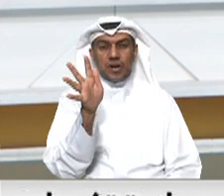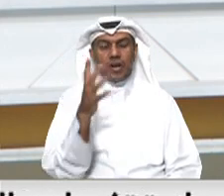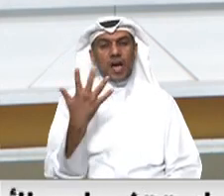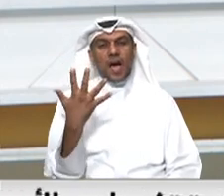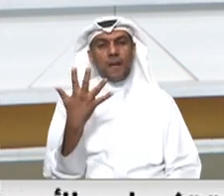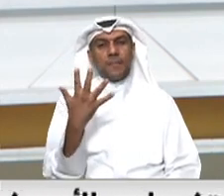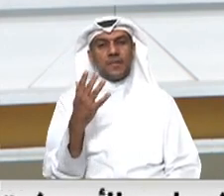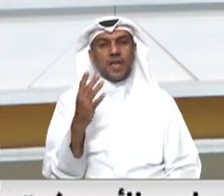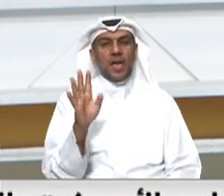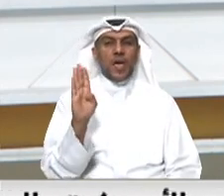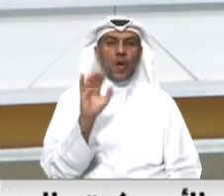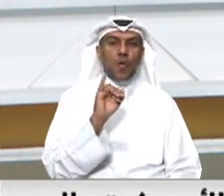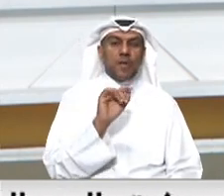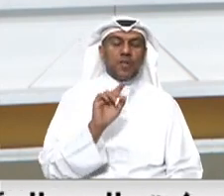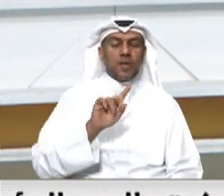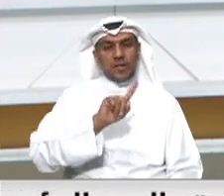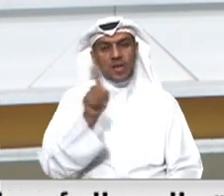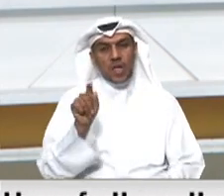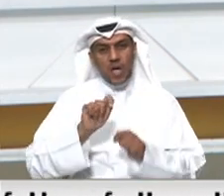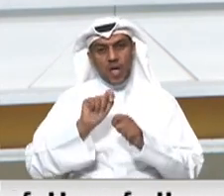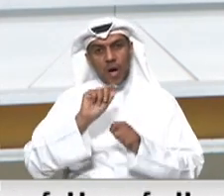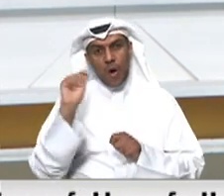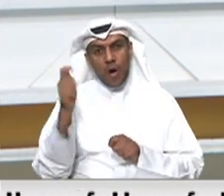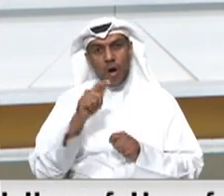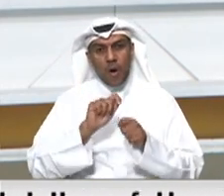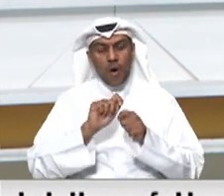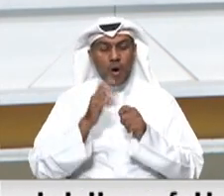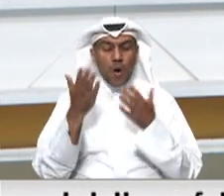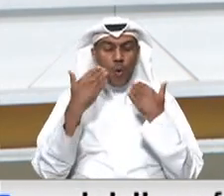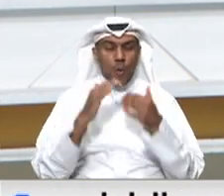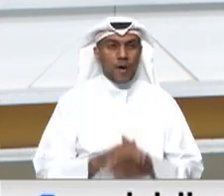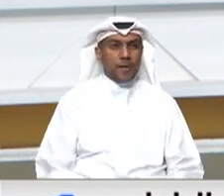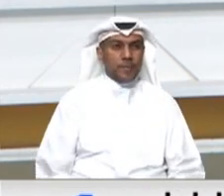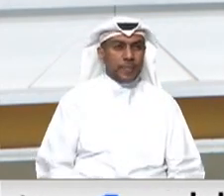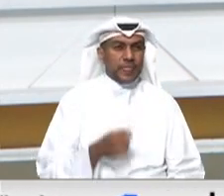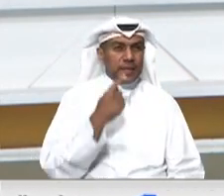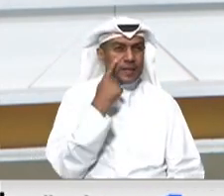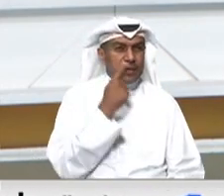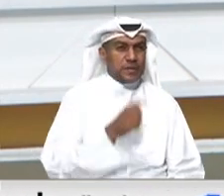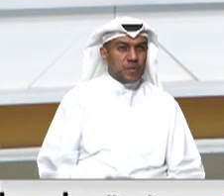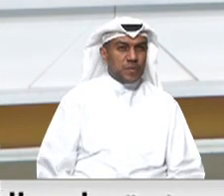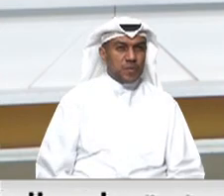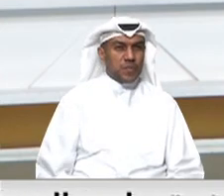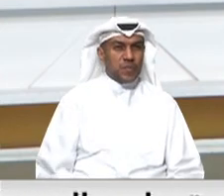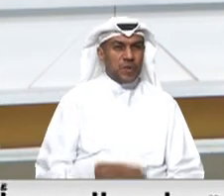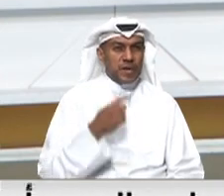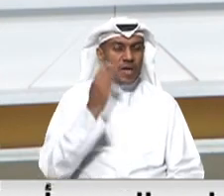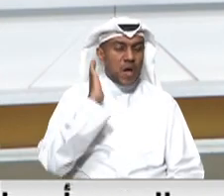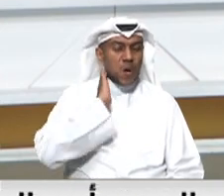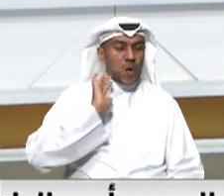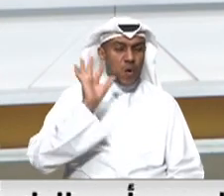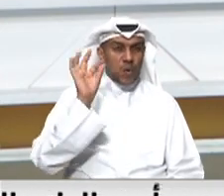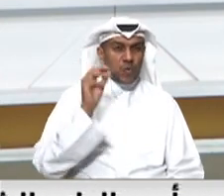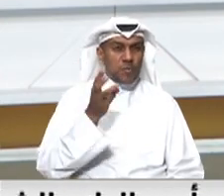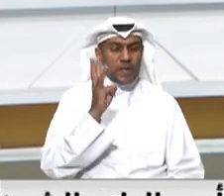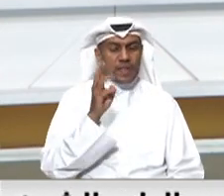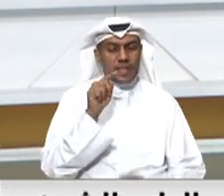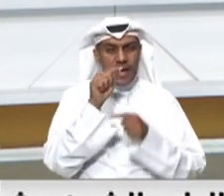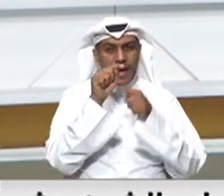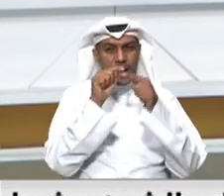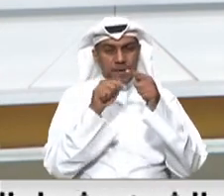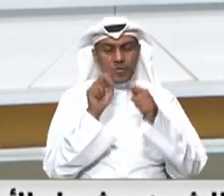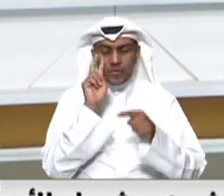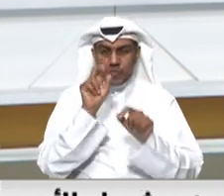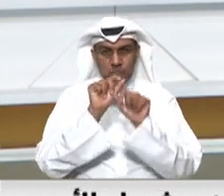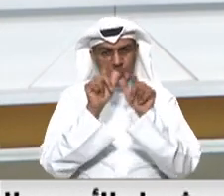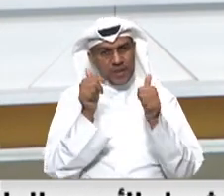ساعة، لاحظ درجة الحرارة الحالية 46 درجة مئوية، أجوانا جافة والرطوبة النسبية 13%، أما الرؤية